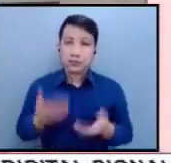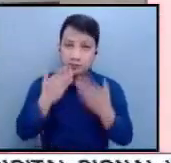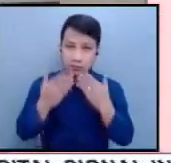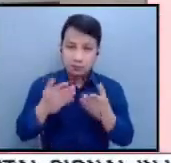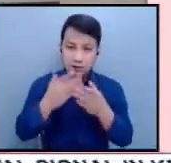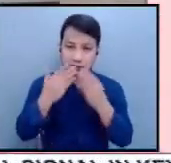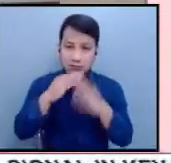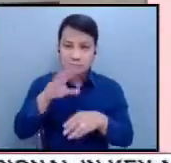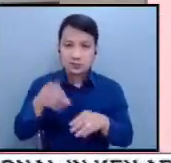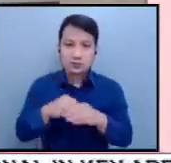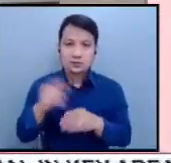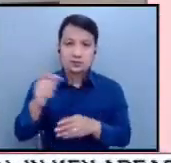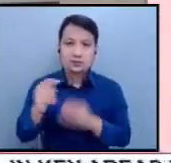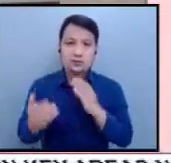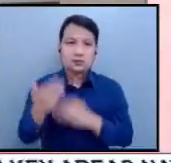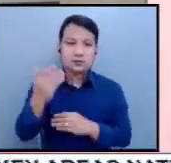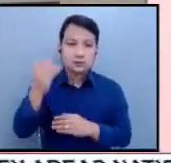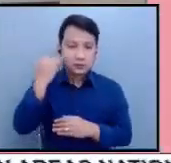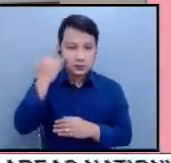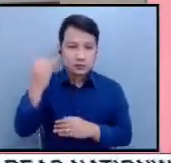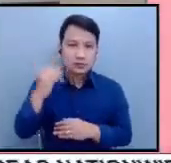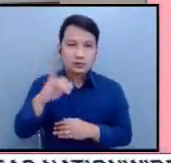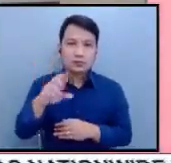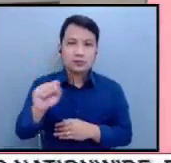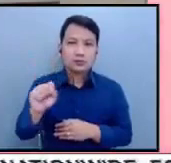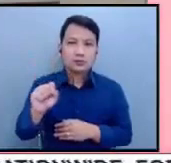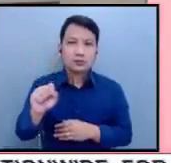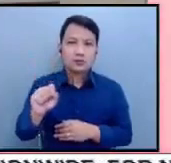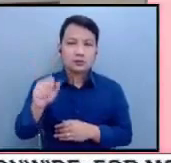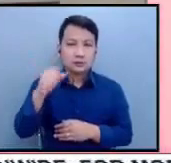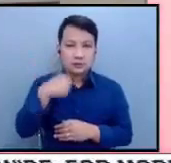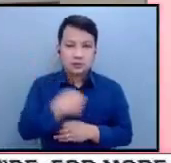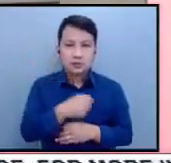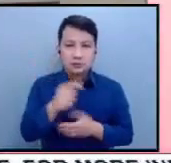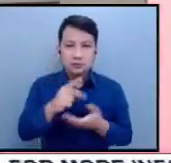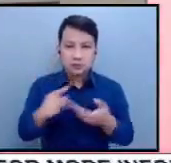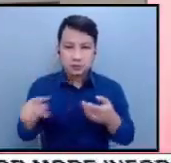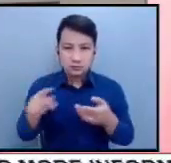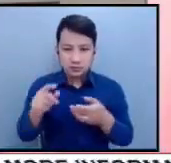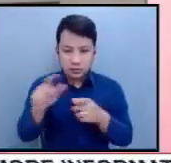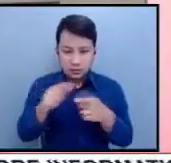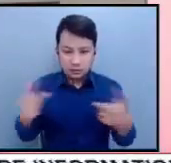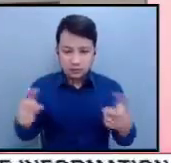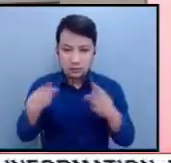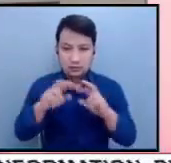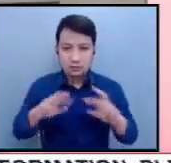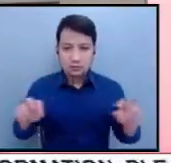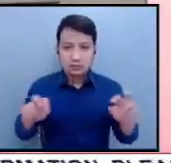umaga. Ginoong Jose Evie Duclay, ang Senior Language Researcher sa Komisyon ng Wikang Filipino.